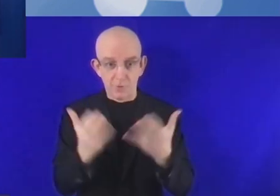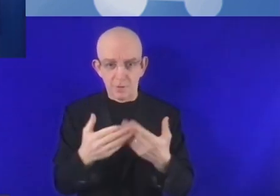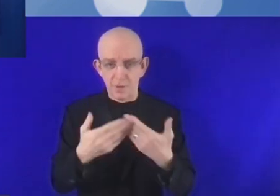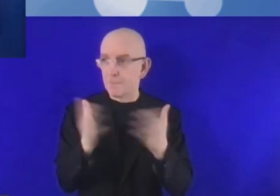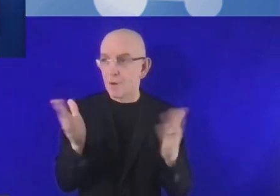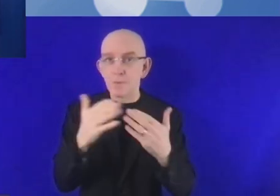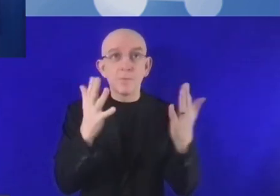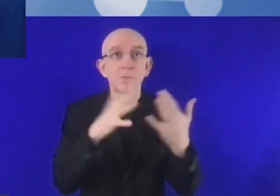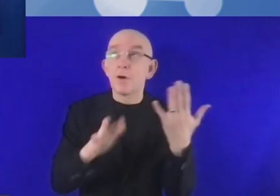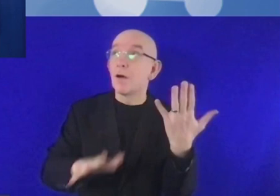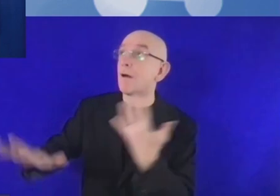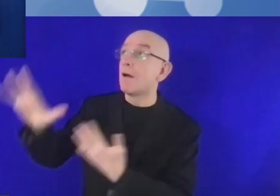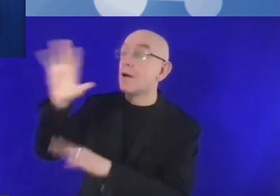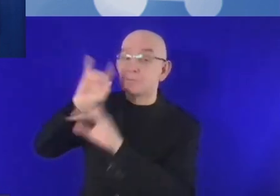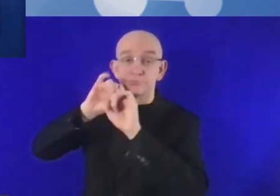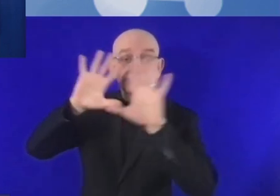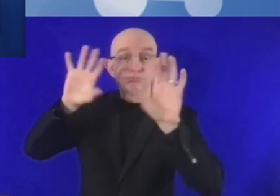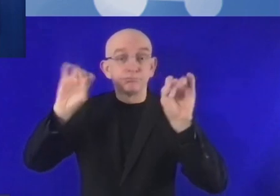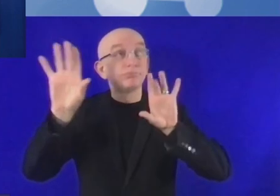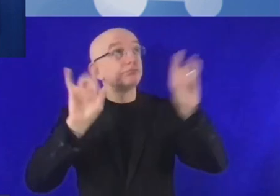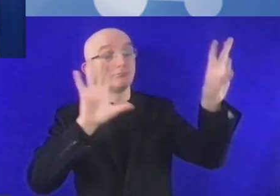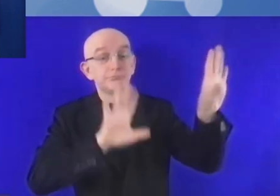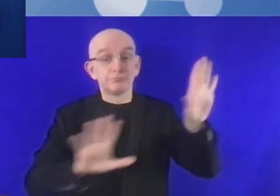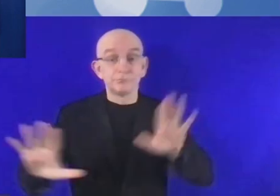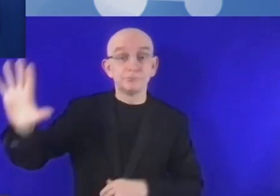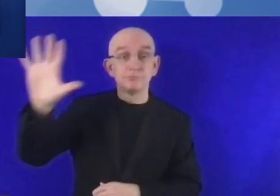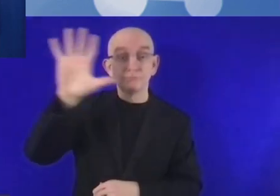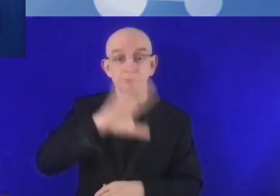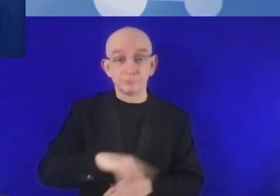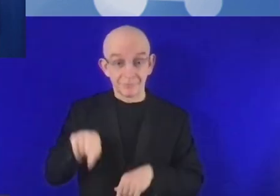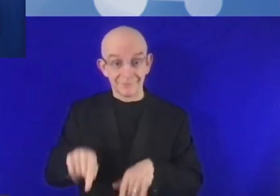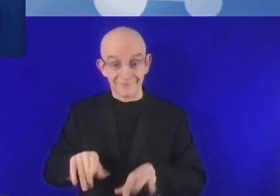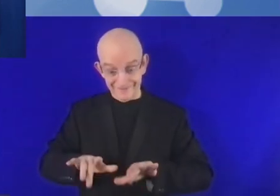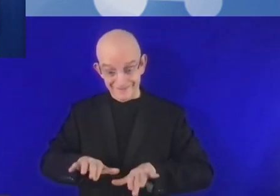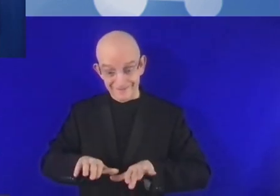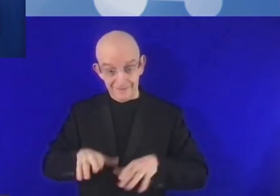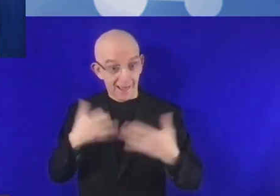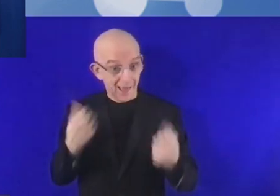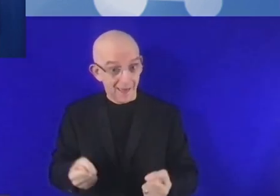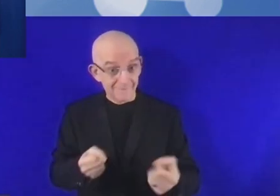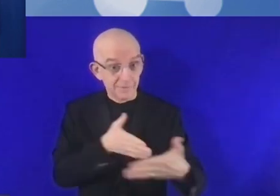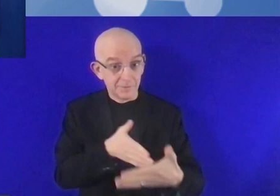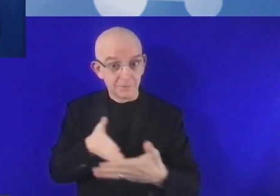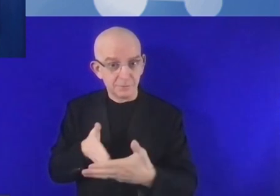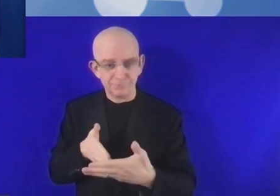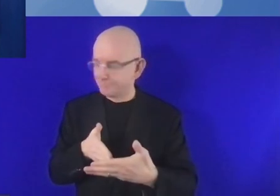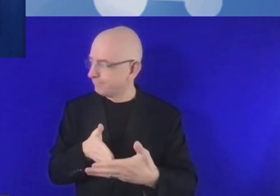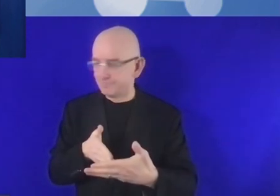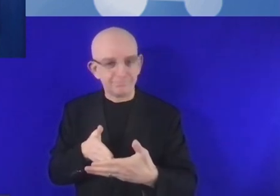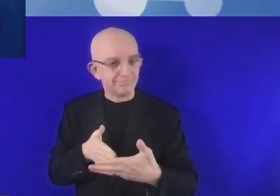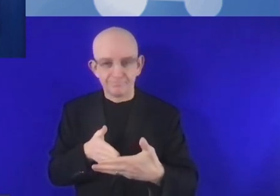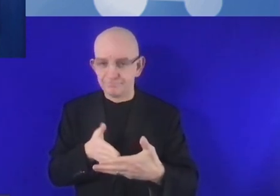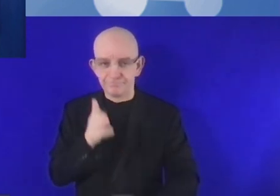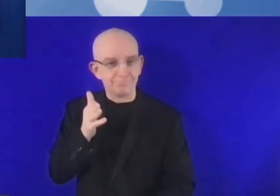Czy internet rzeczywiście nie ma granic? A jeśli tak, to czy możemy te granice rozszerzyć